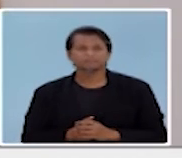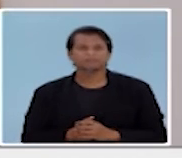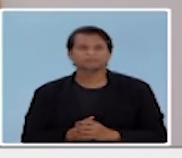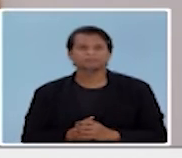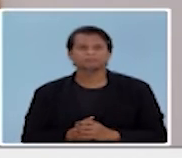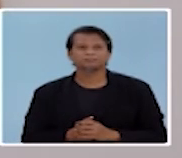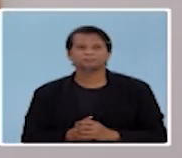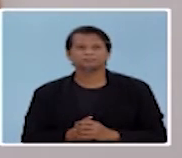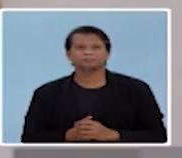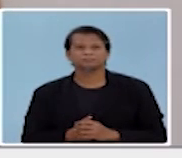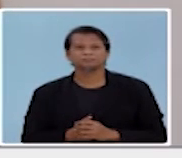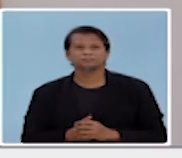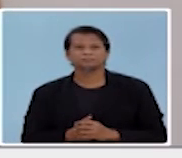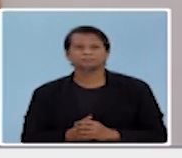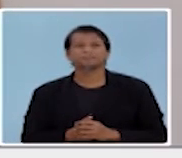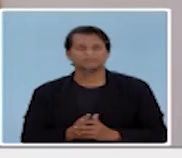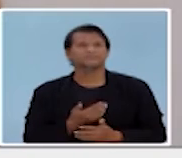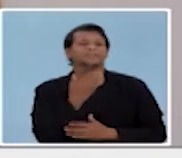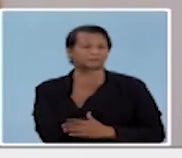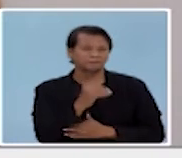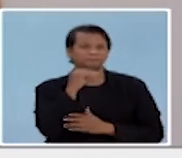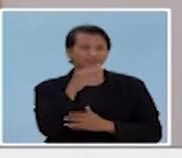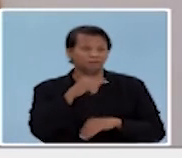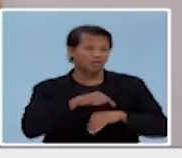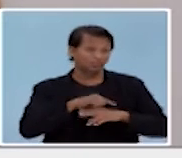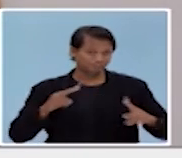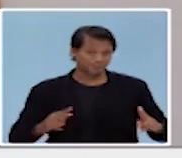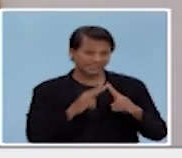Oh ya selamat pagi banget to Paris